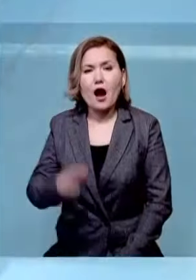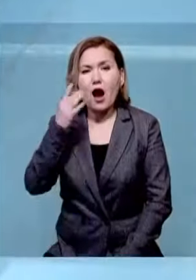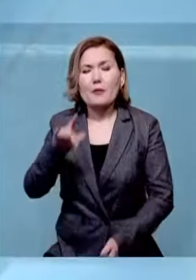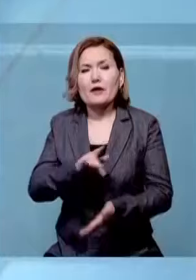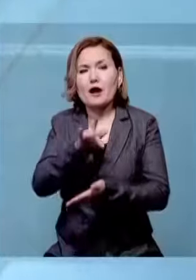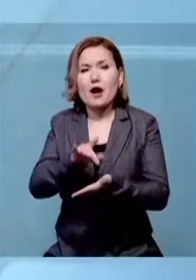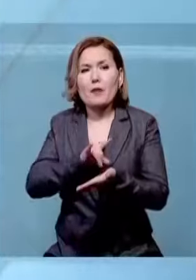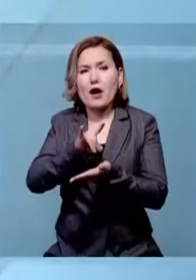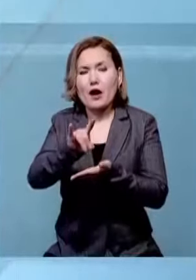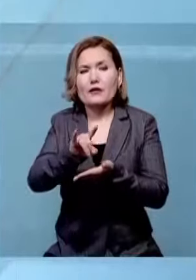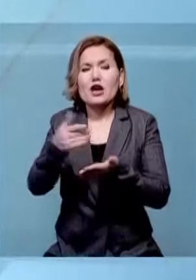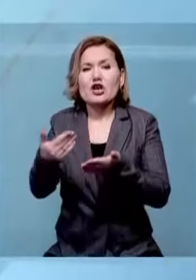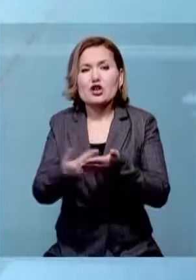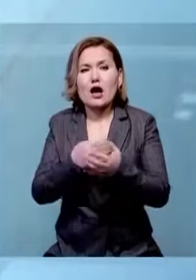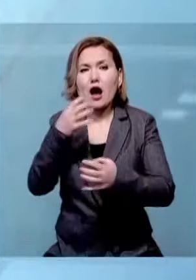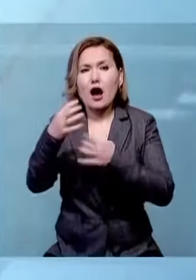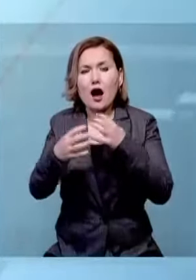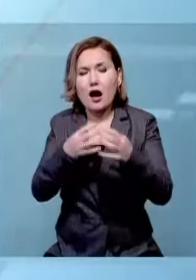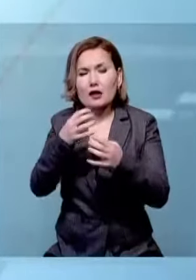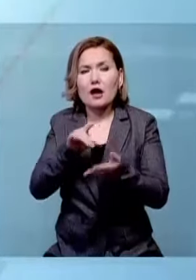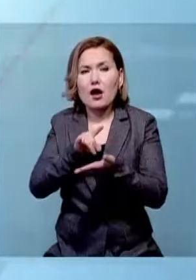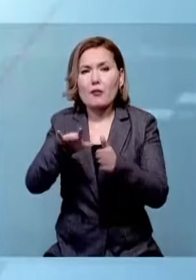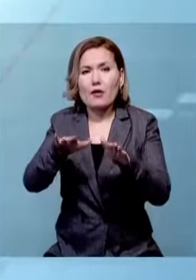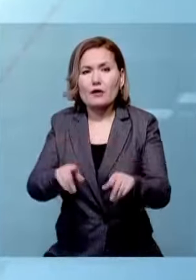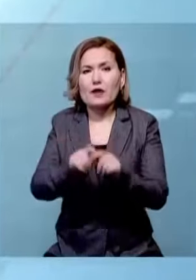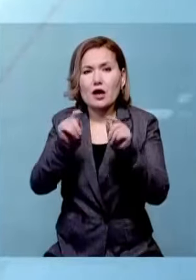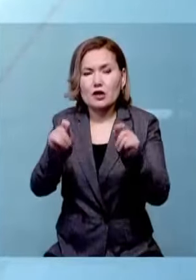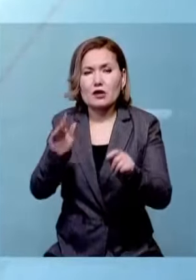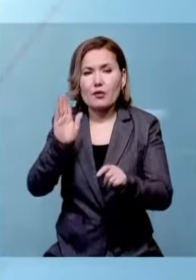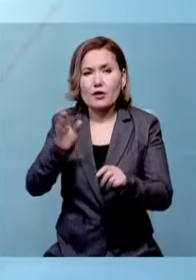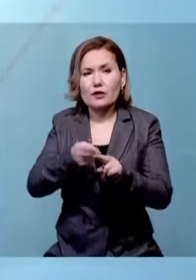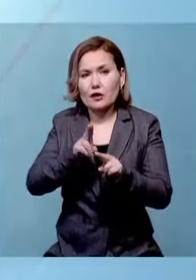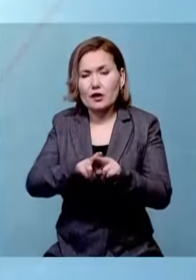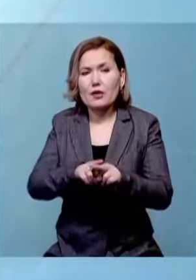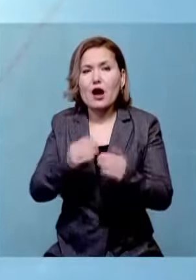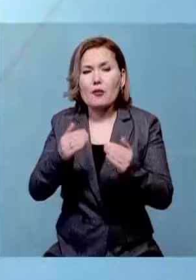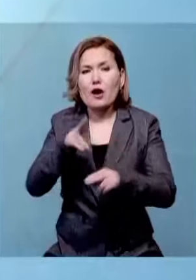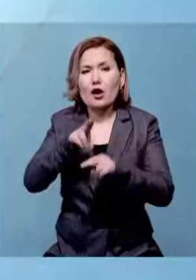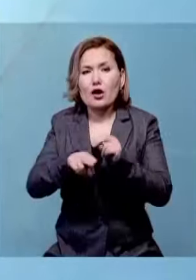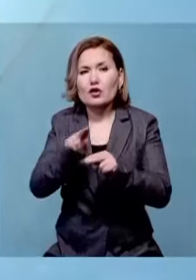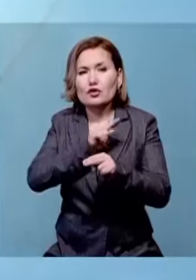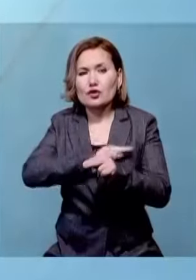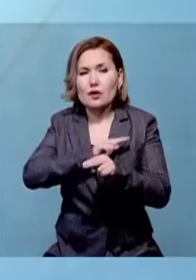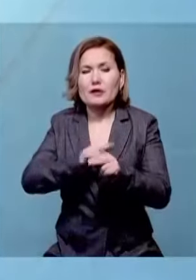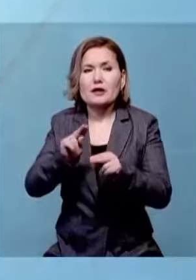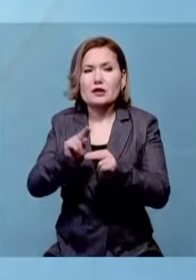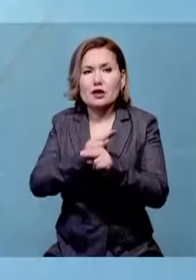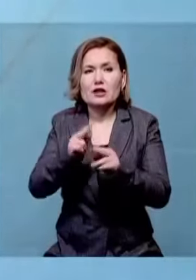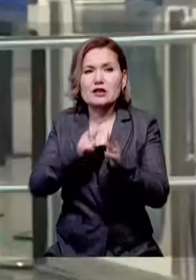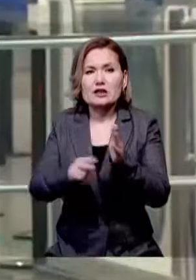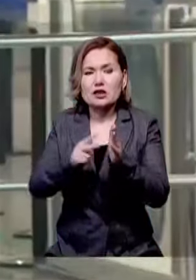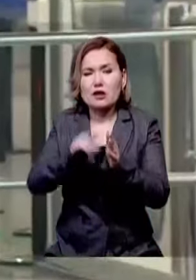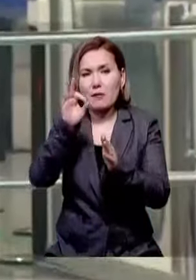Алматы әуежайының жаңа халықаралық терминалы маусым айында іске қосылатын болды. Бүгінде құрылыс жұмыстарының 87%